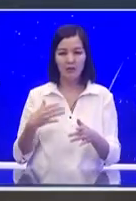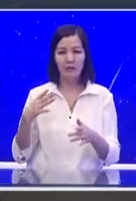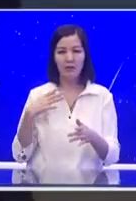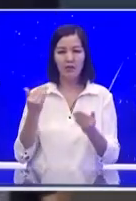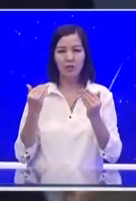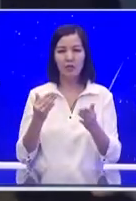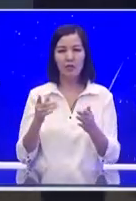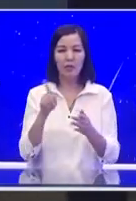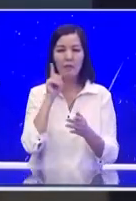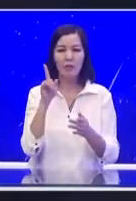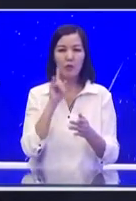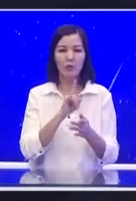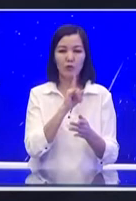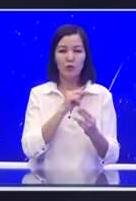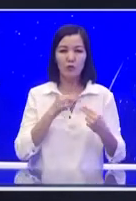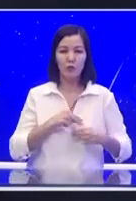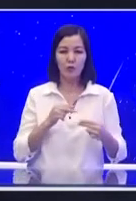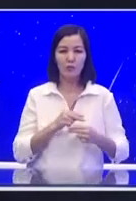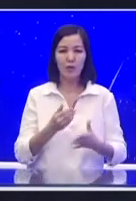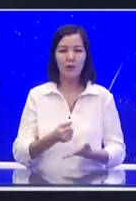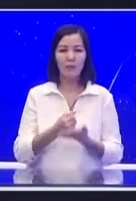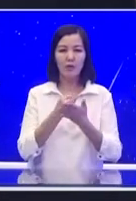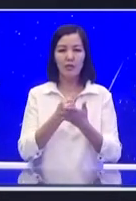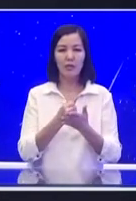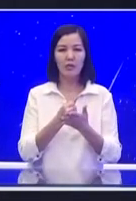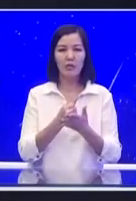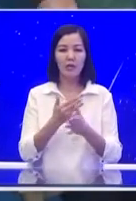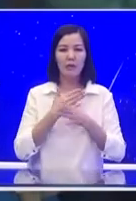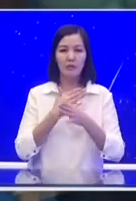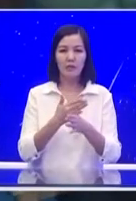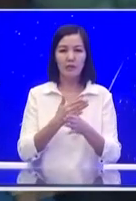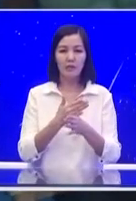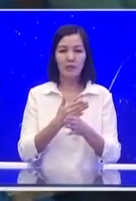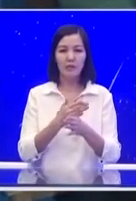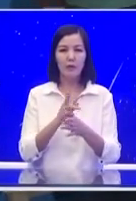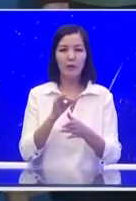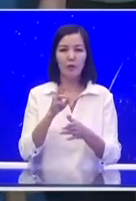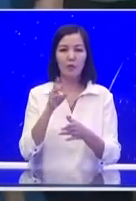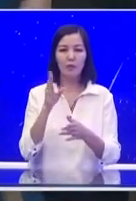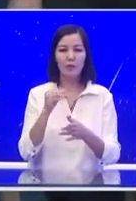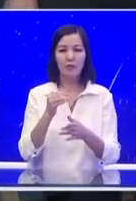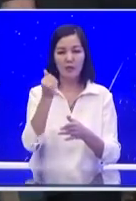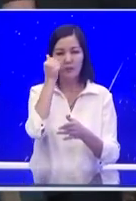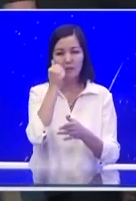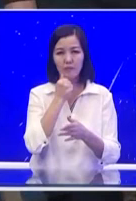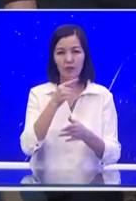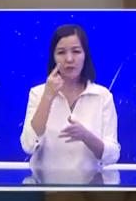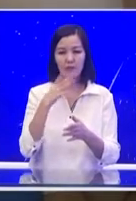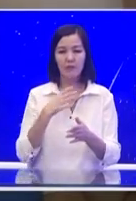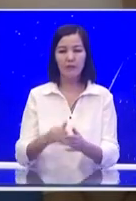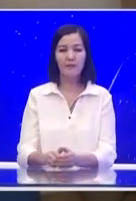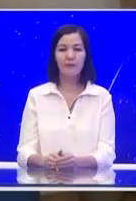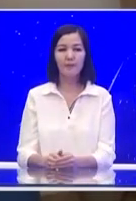лишило молодую женщину трудоспособности. Поддержку со стороны неравнодушных людей обладательница Кумысалка воспринимает с глубокой благодарностью.